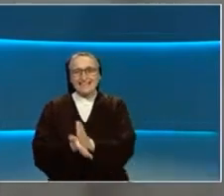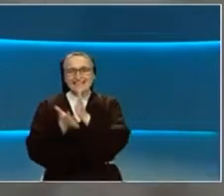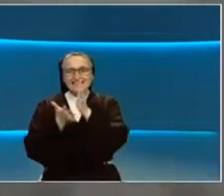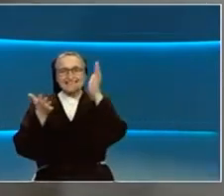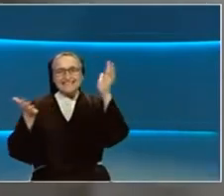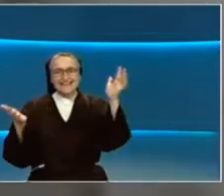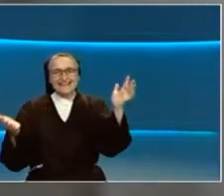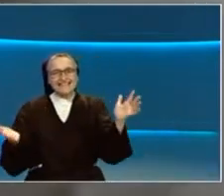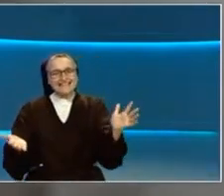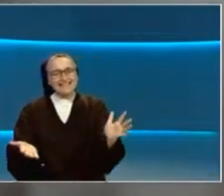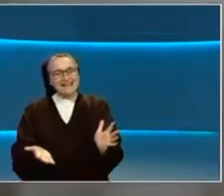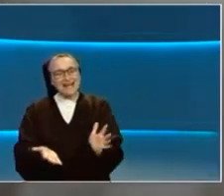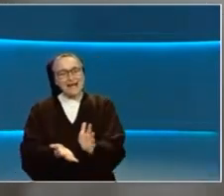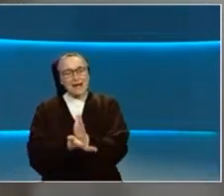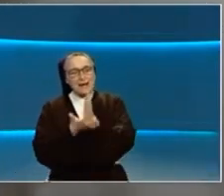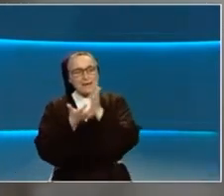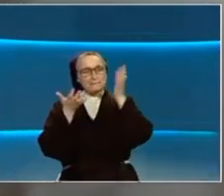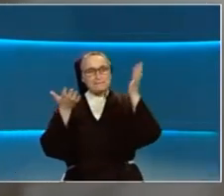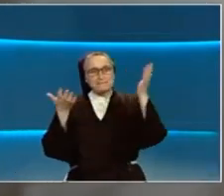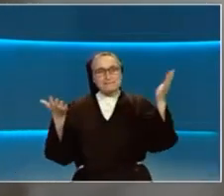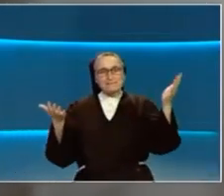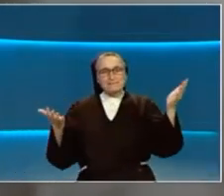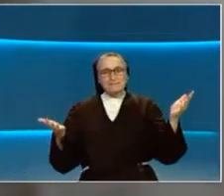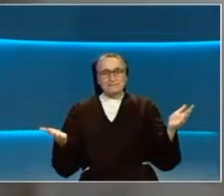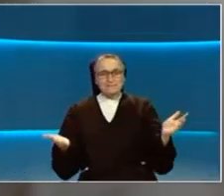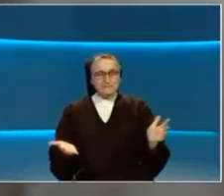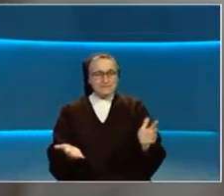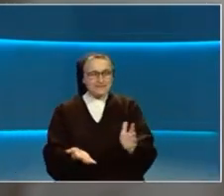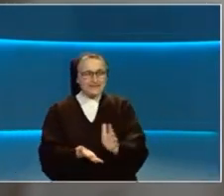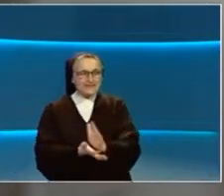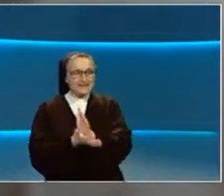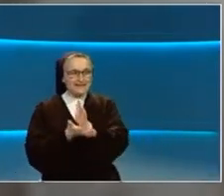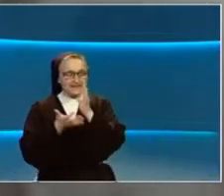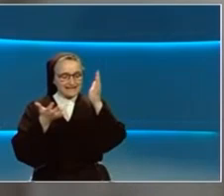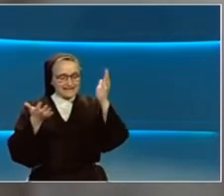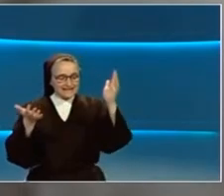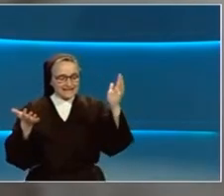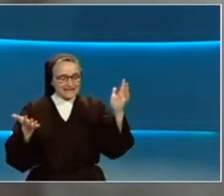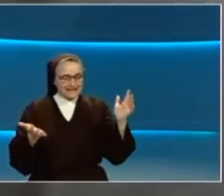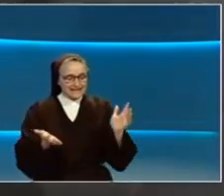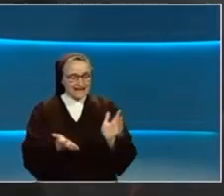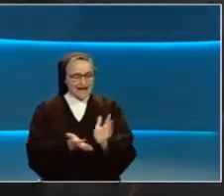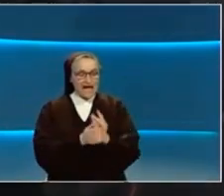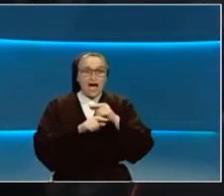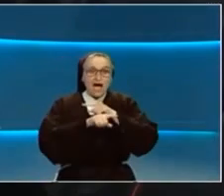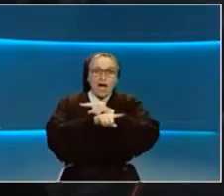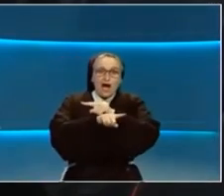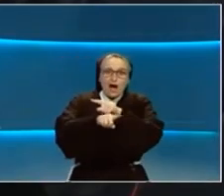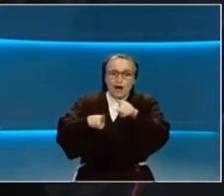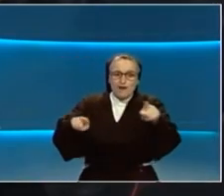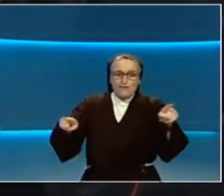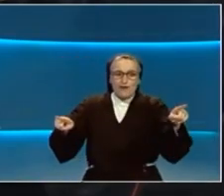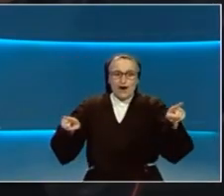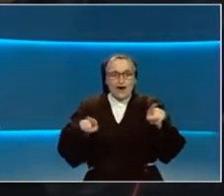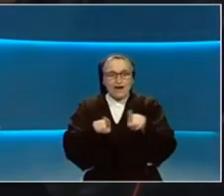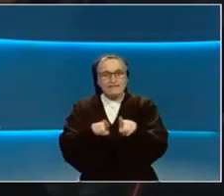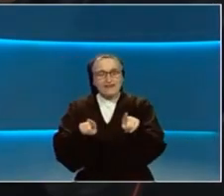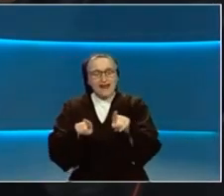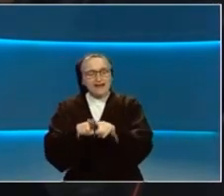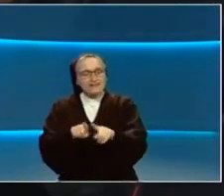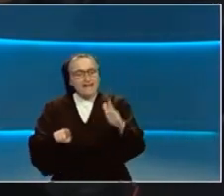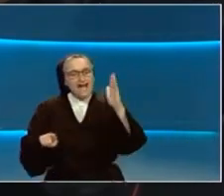resultet. Qua propter astantes vos, fratres